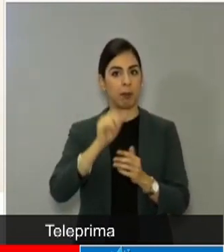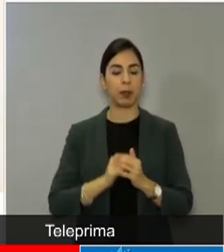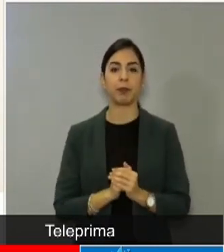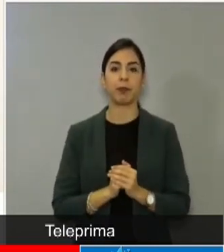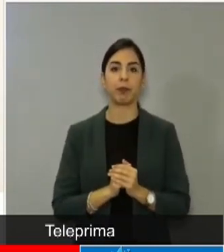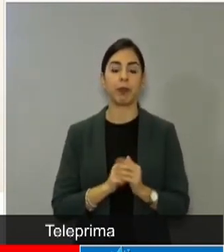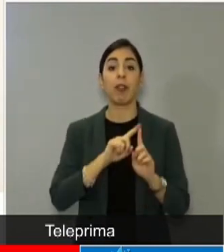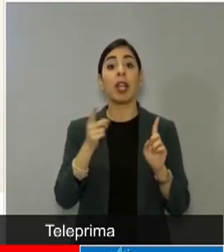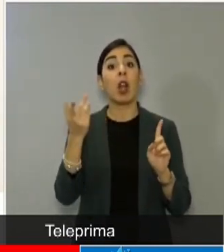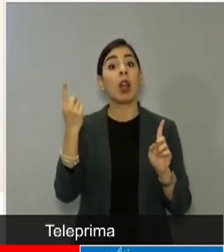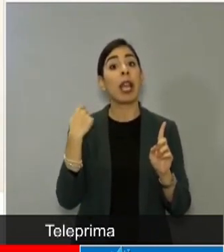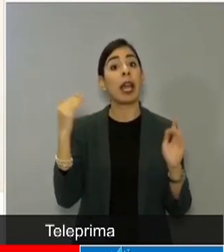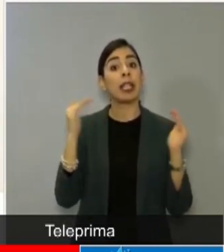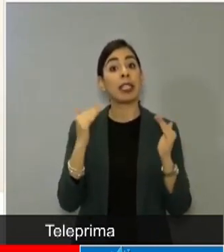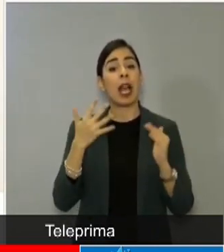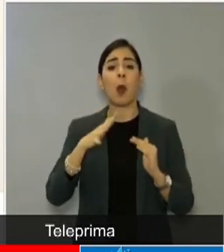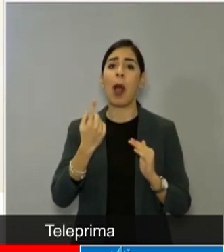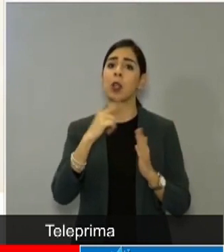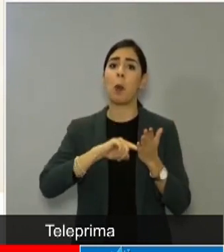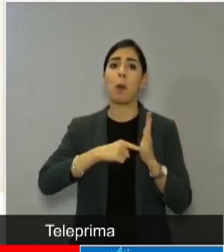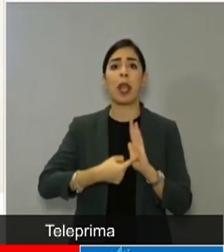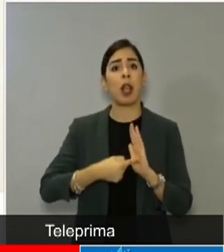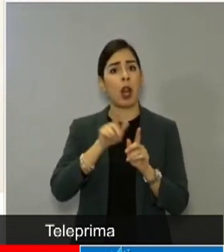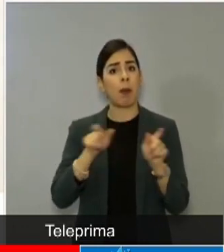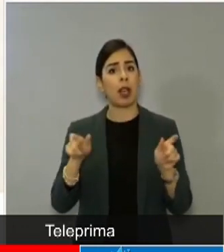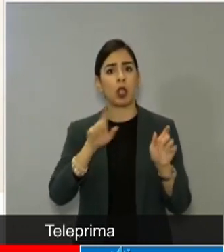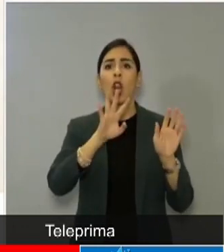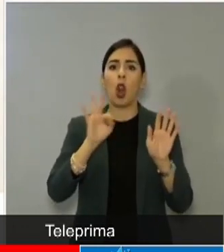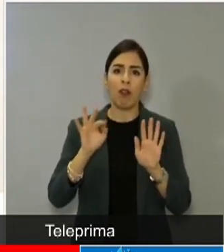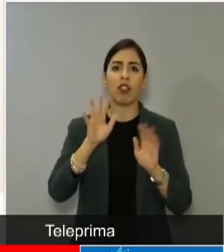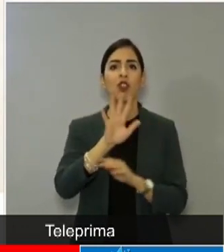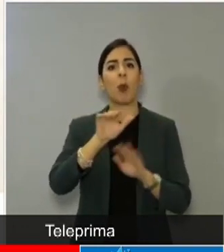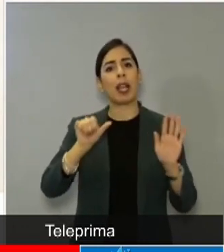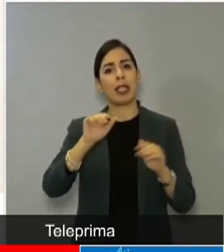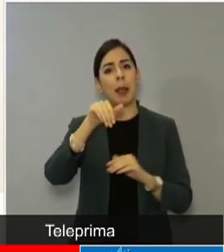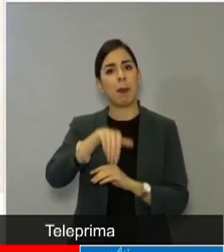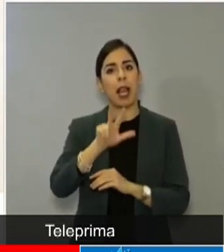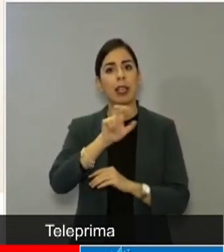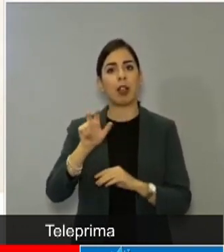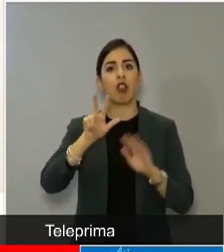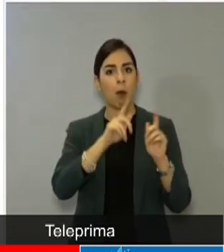abbiamo vaccinato quasi 1 milione di persone, 956.389.